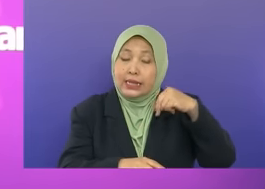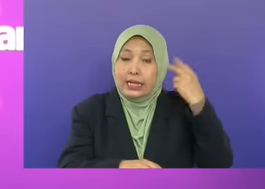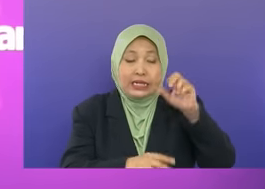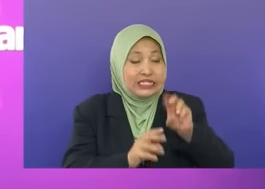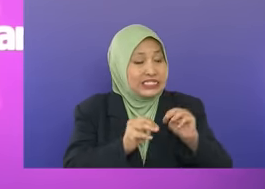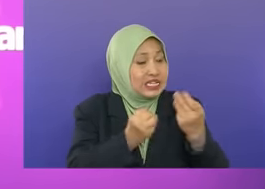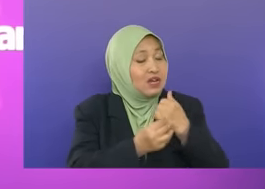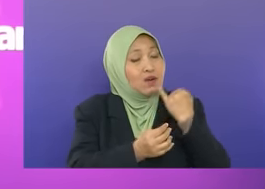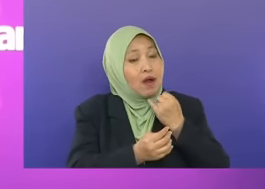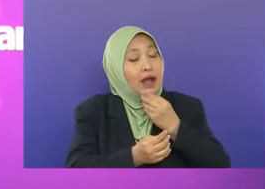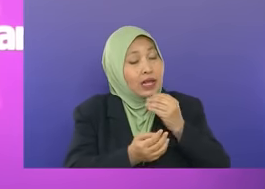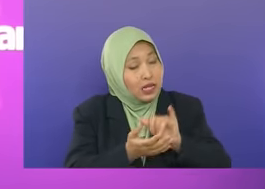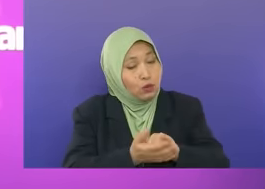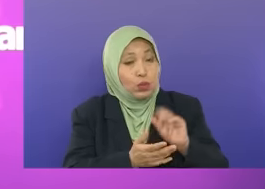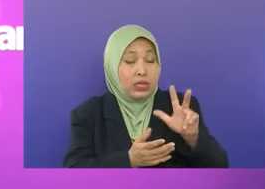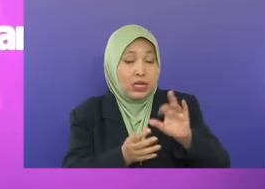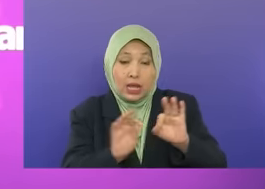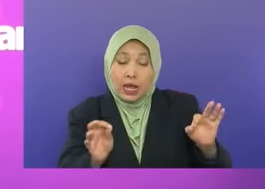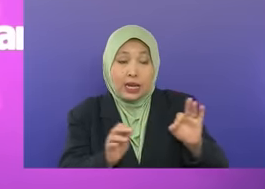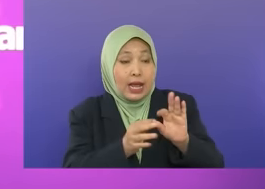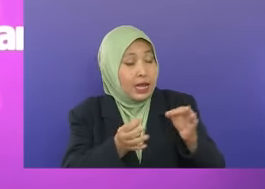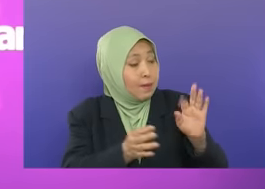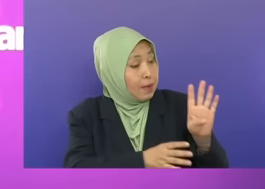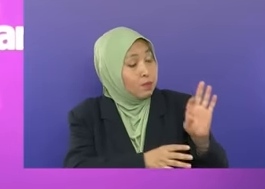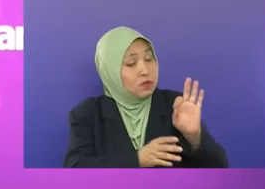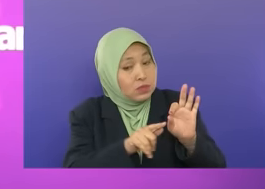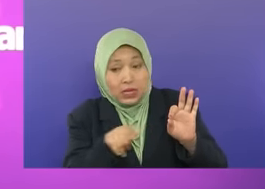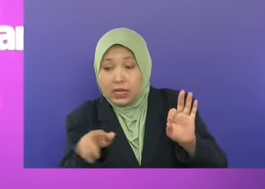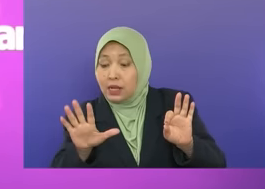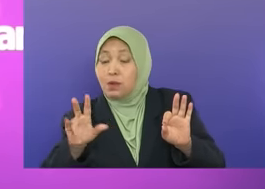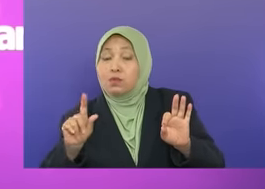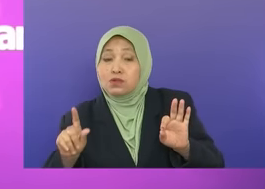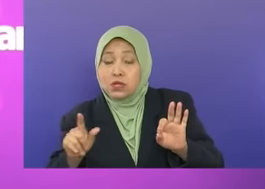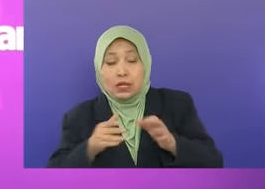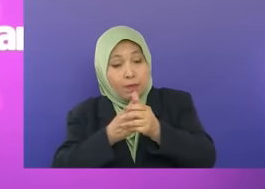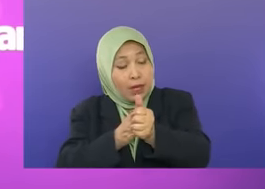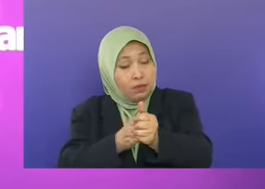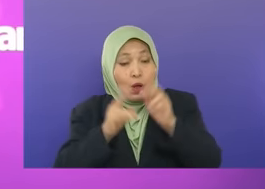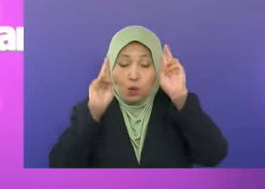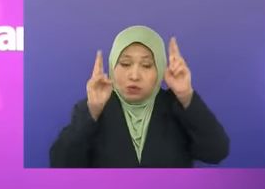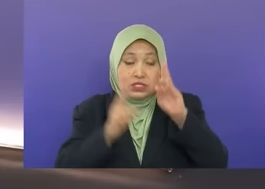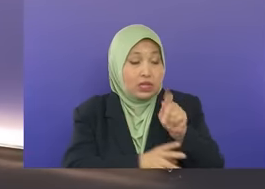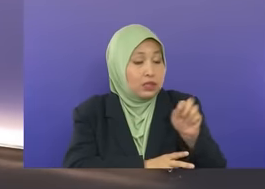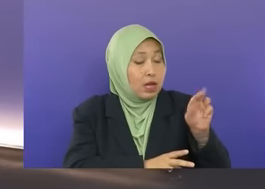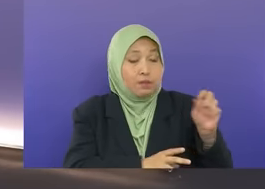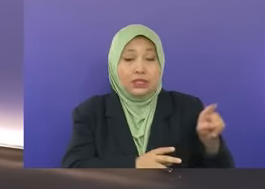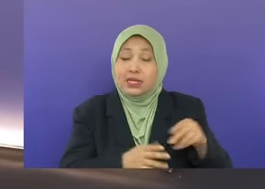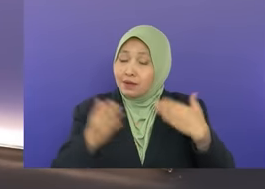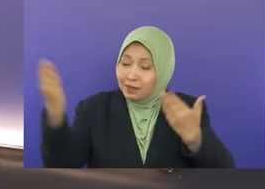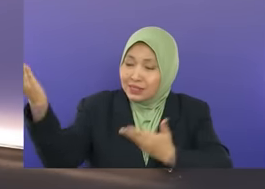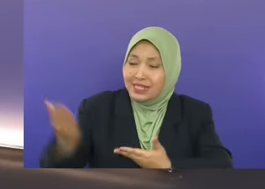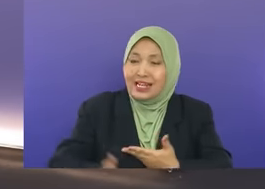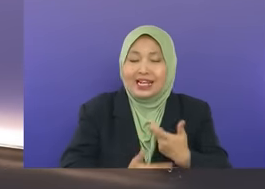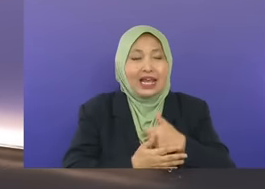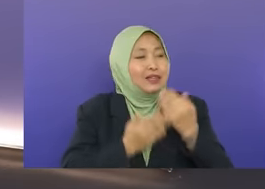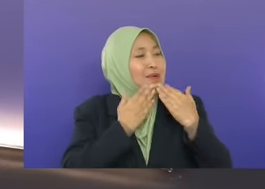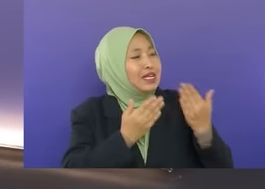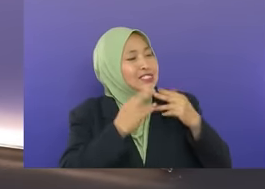baca 3 ayat daripada ayat 49 hingga 51 dipimpin al-fatil Ustaz tirmidzim Makassar